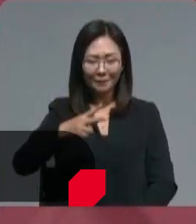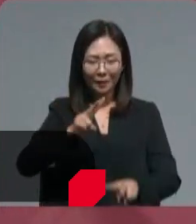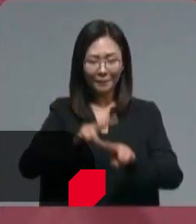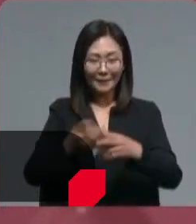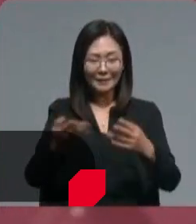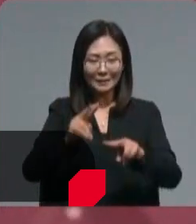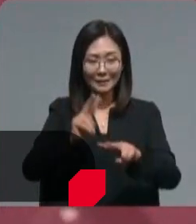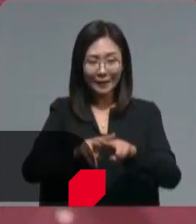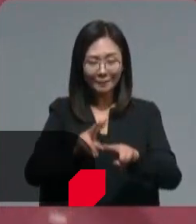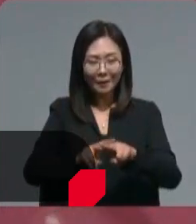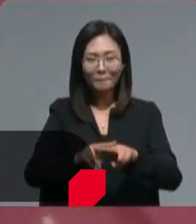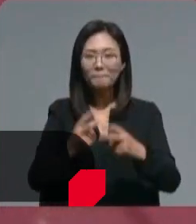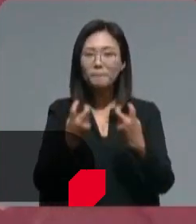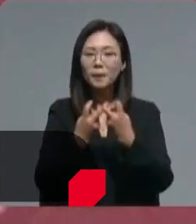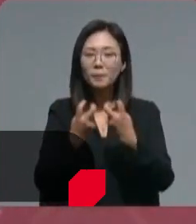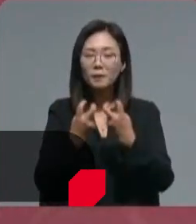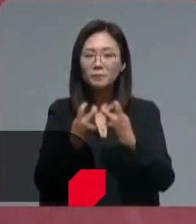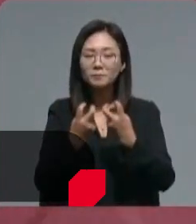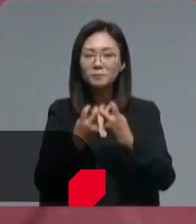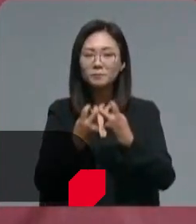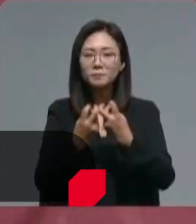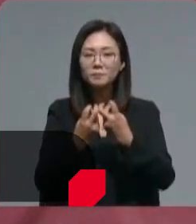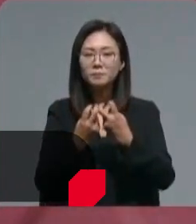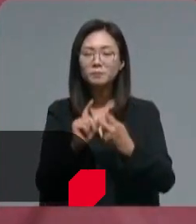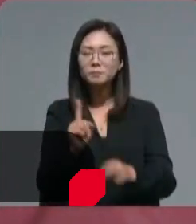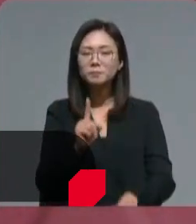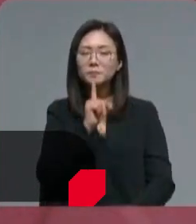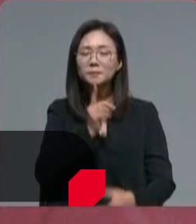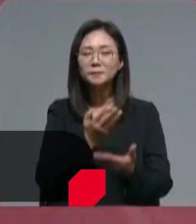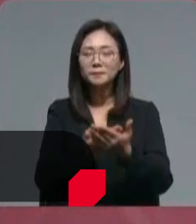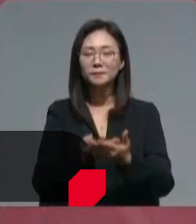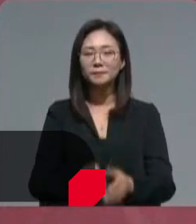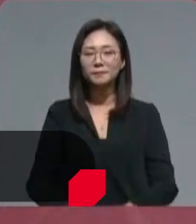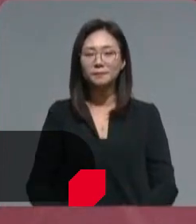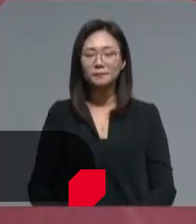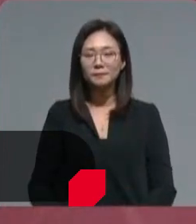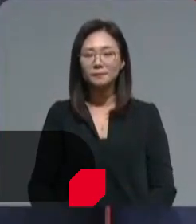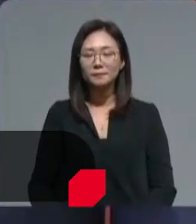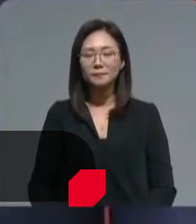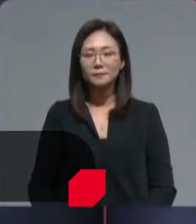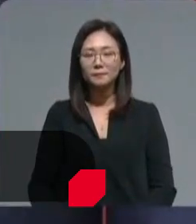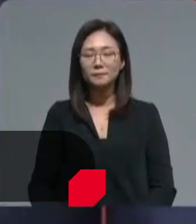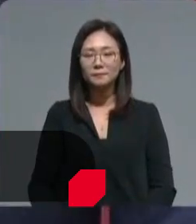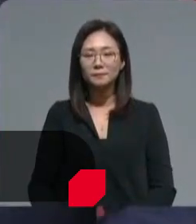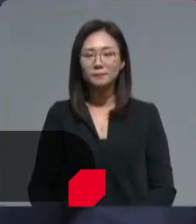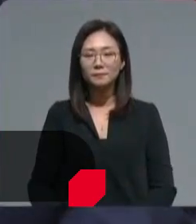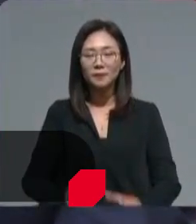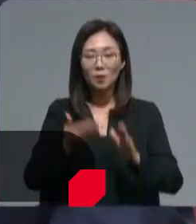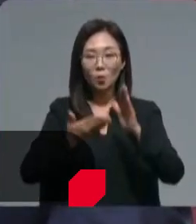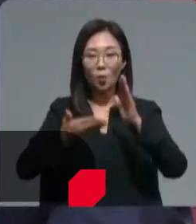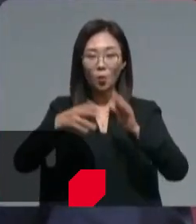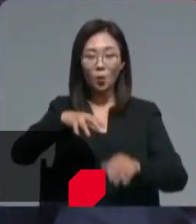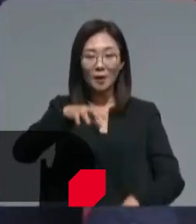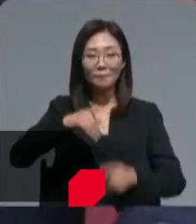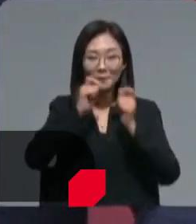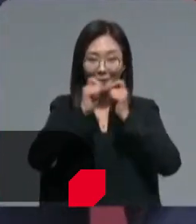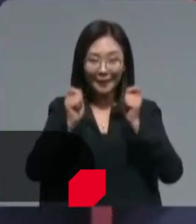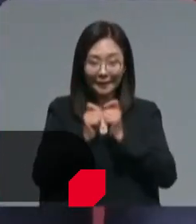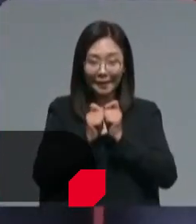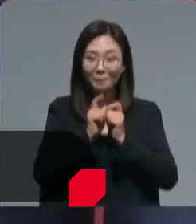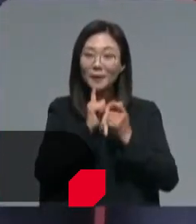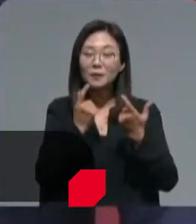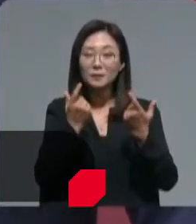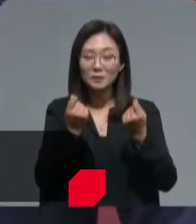만드시는 그 로드맵이나 어떤 기본적인 방향만이라도 좀 말씀을 간단히 해주시죠. 이게 이제 공공 영역, 민간 영역에서